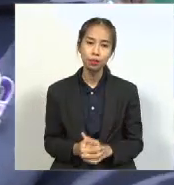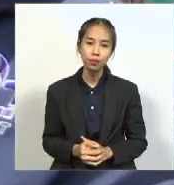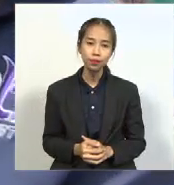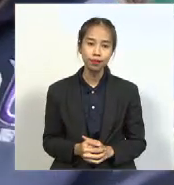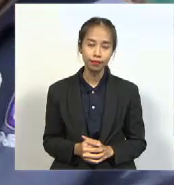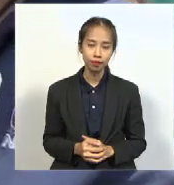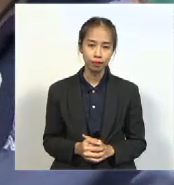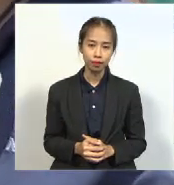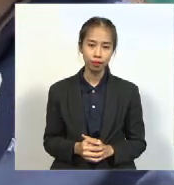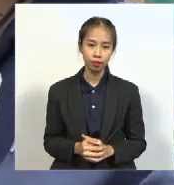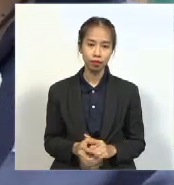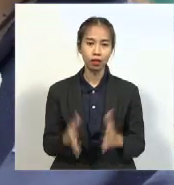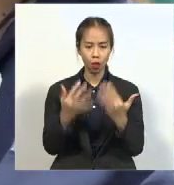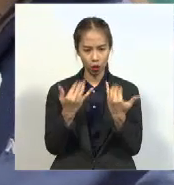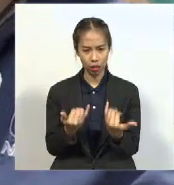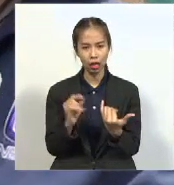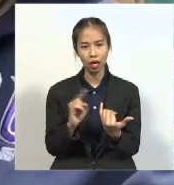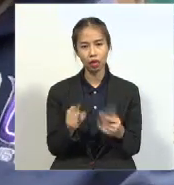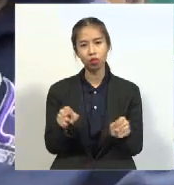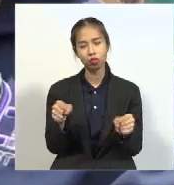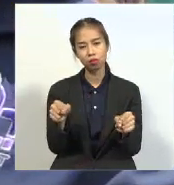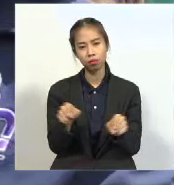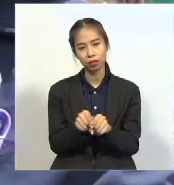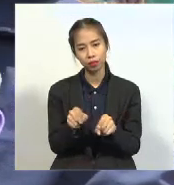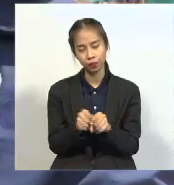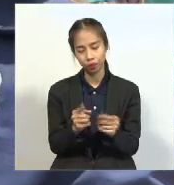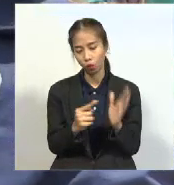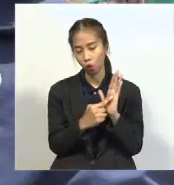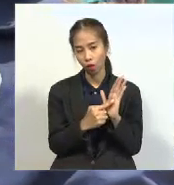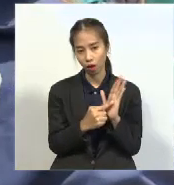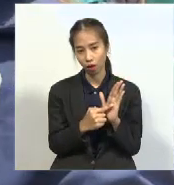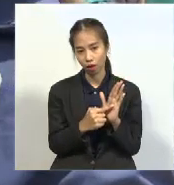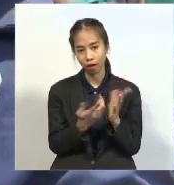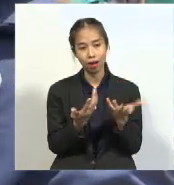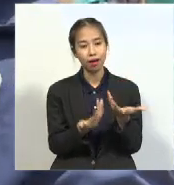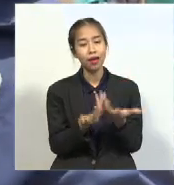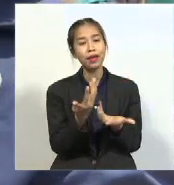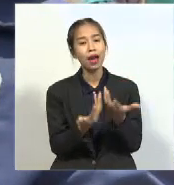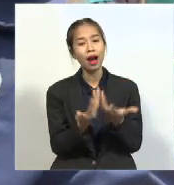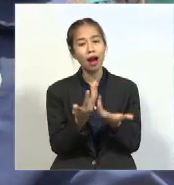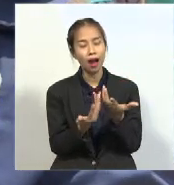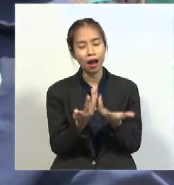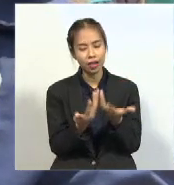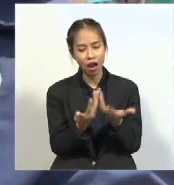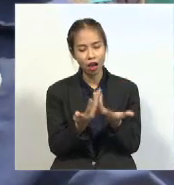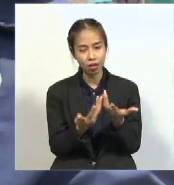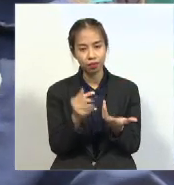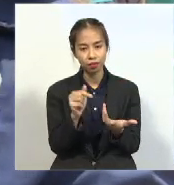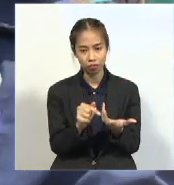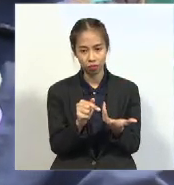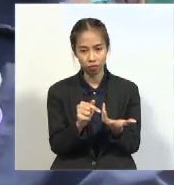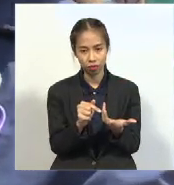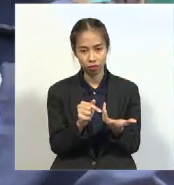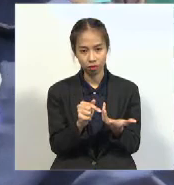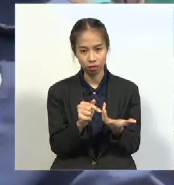ส่วนของพาหนะที่จะลำเลียงเข้ามานะครับคืออย่างเช่นหญ้าฟ่อนนะครับหรือเป็นอาหารสำเร็